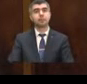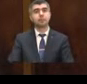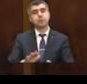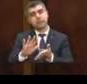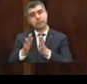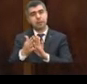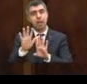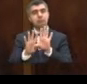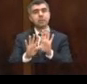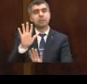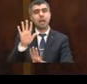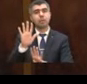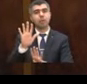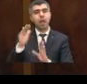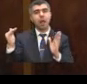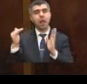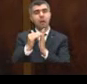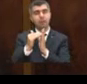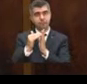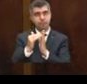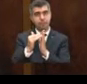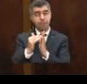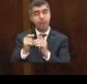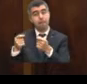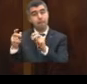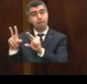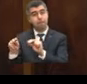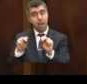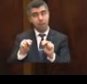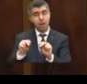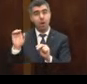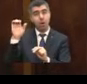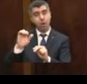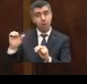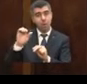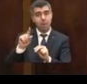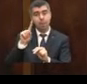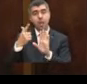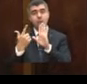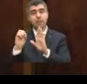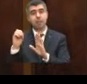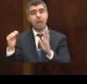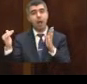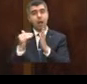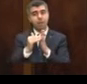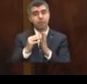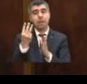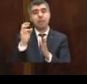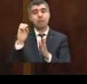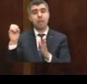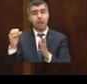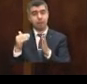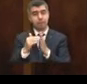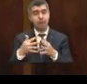يزيد عن 15,000 حالة، اللي كنقارنوه مع أوروبا ما بين 170,000 حتى 300,000 حالة إصابة، الولايات